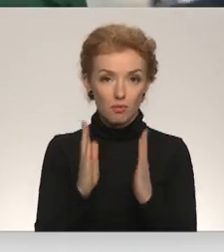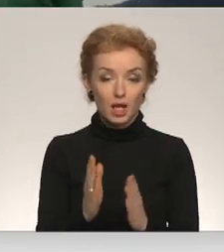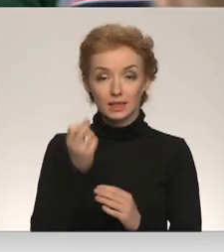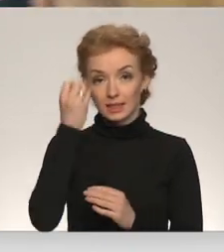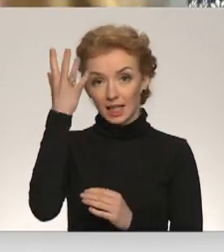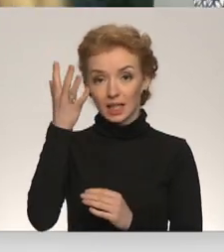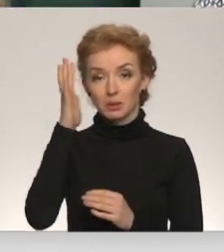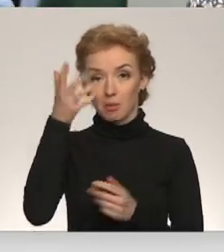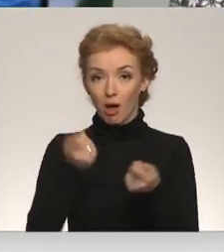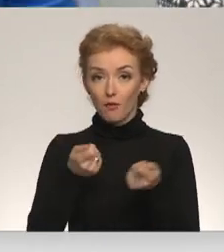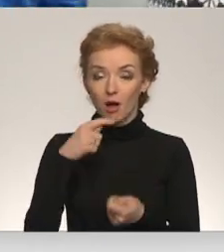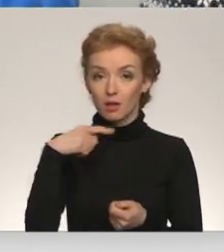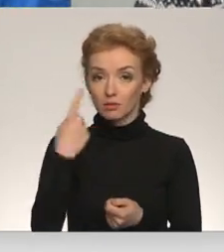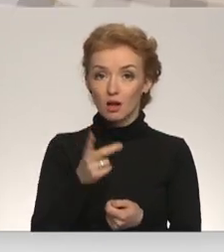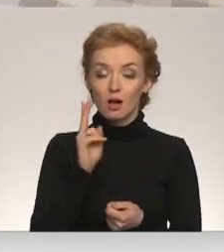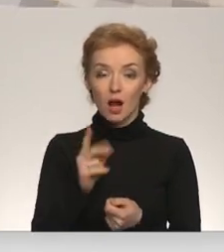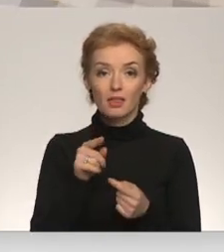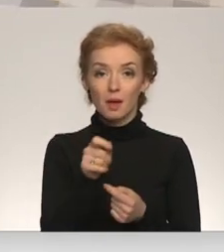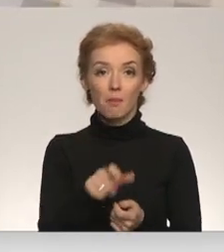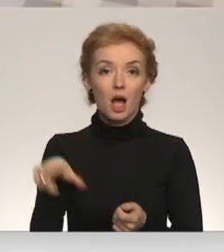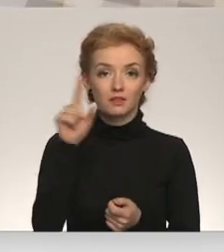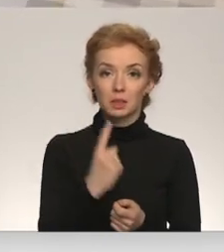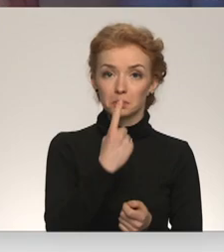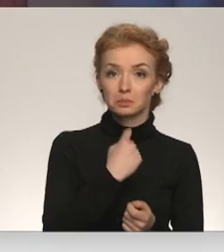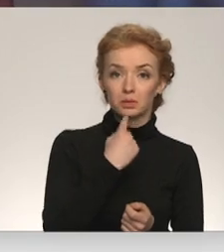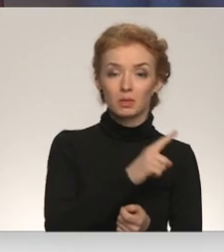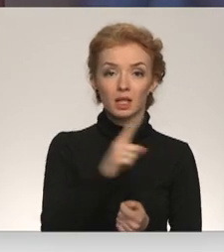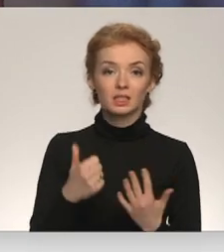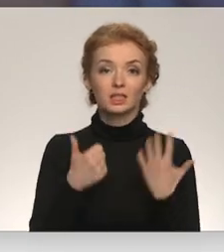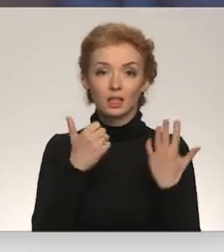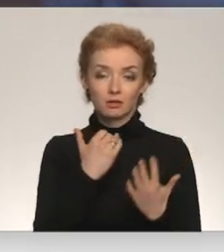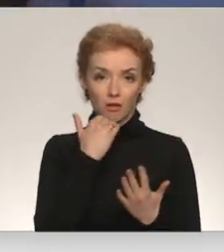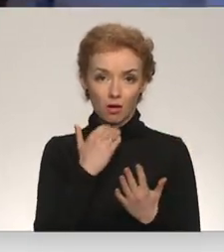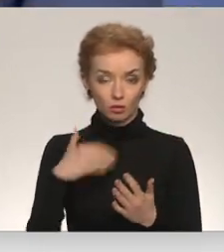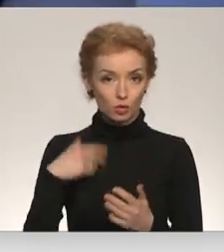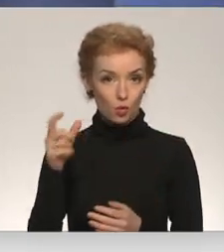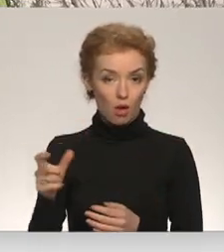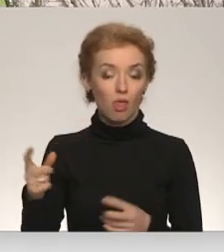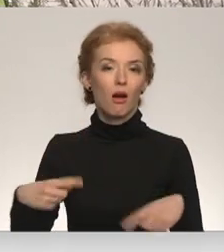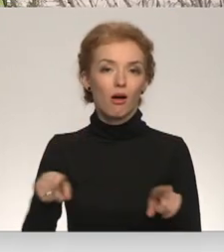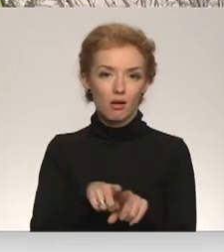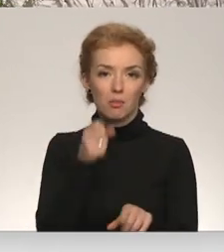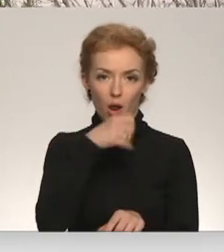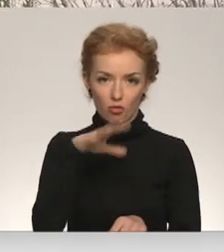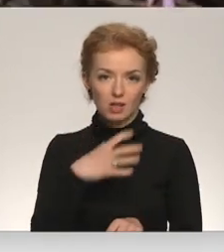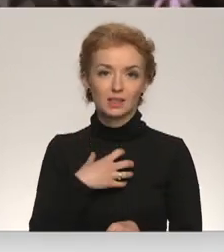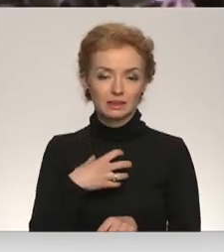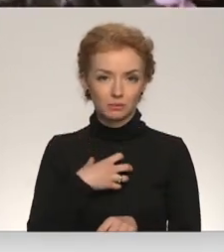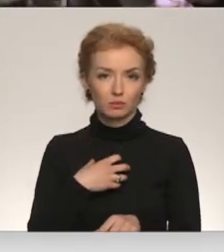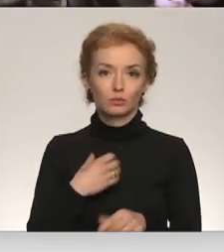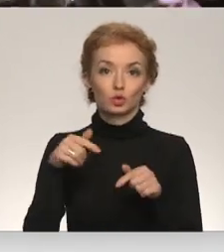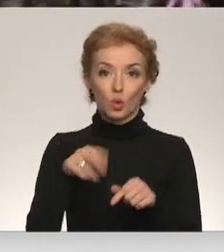pārvaldē RTV skaidro, ka pārsvarā tī ir 1. līdz 6. Klašu skolēni. Slimo arī bērnu dārzos. Karantīnā